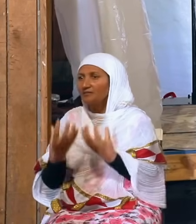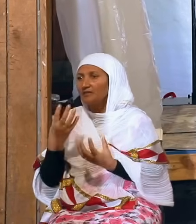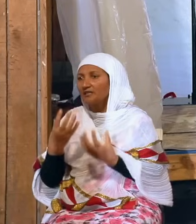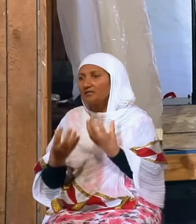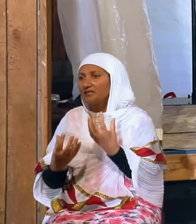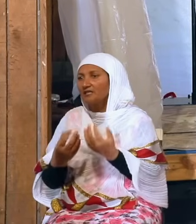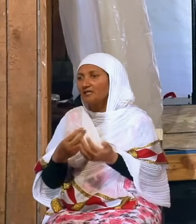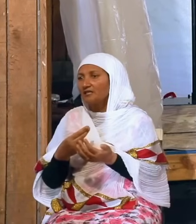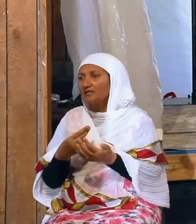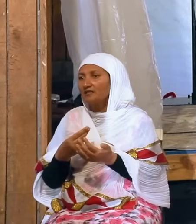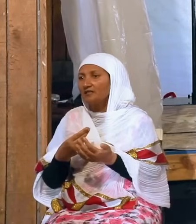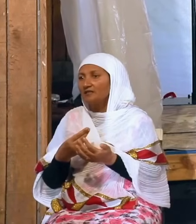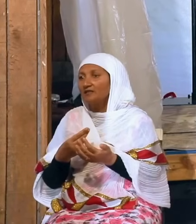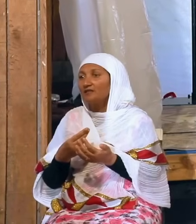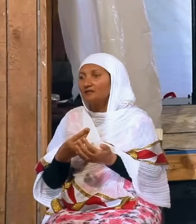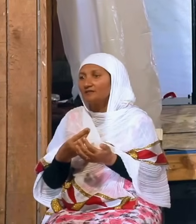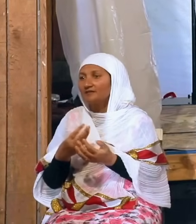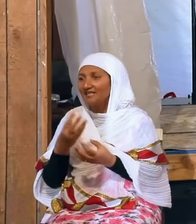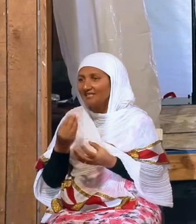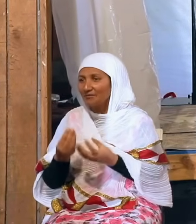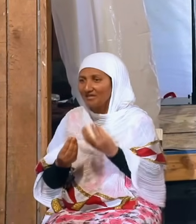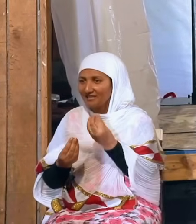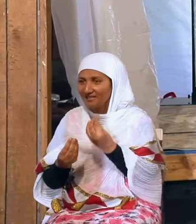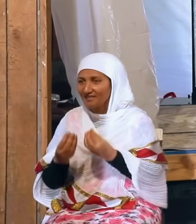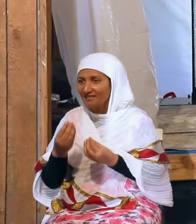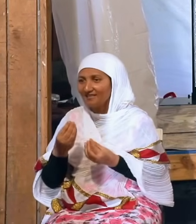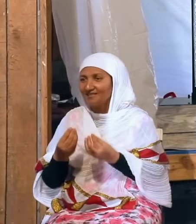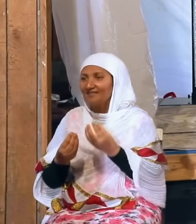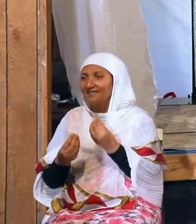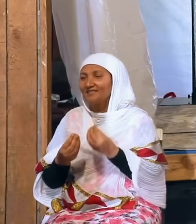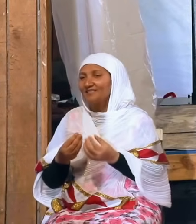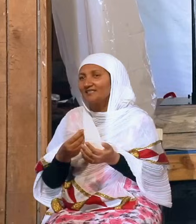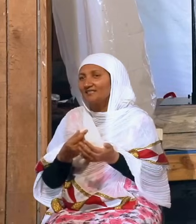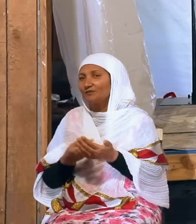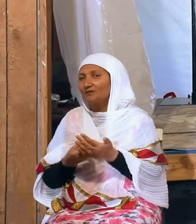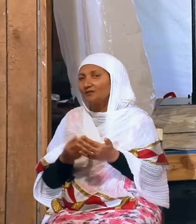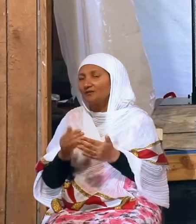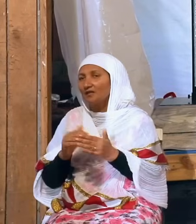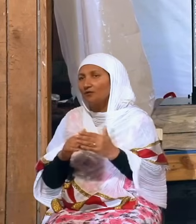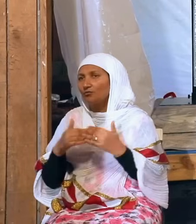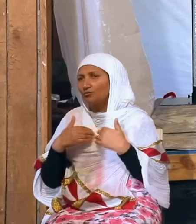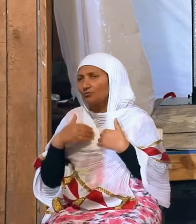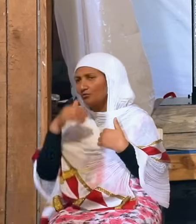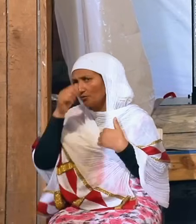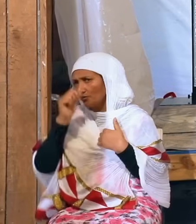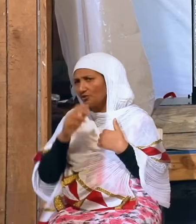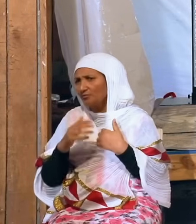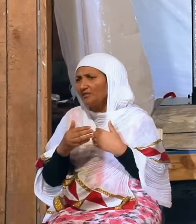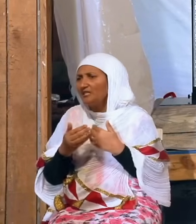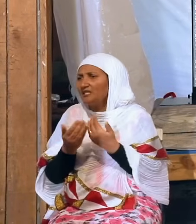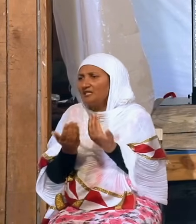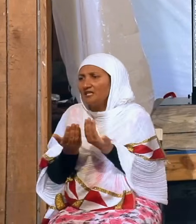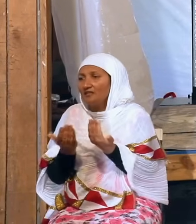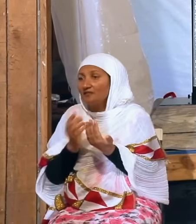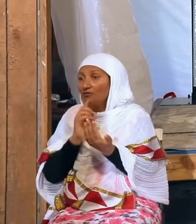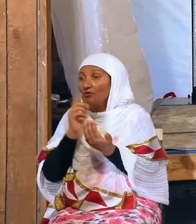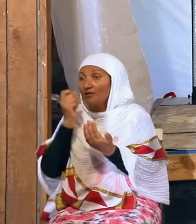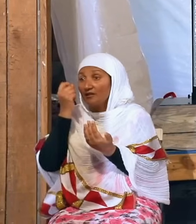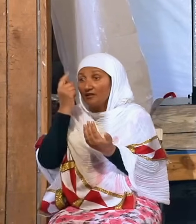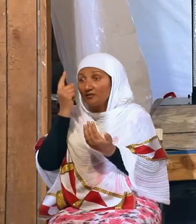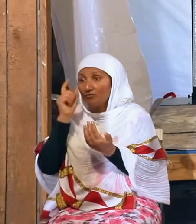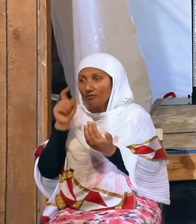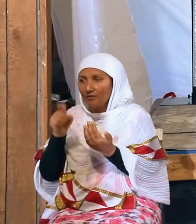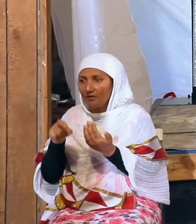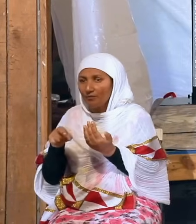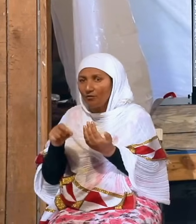ነገር የሚል ስጋት አለብን እና እዚህ ሳለው ያሉ ሰዎችንስ በምን መልኩ ነው ልንረዳቸው የሚገባው ወይም ልጆቻችን